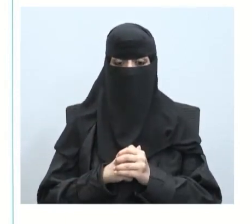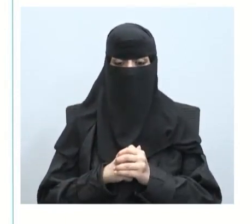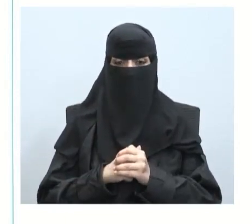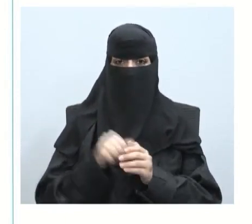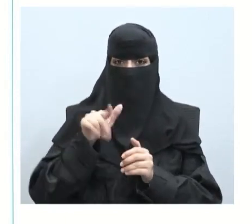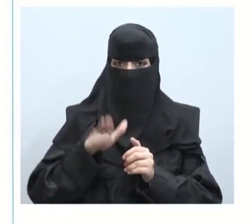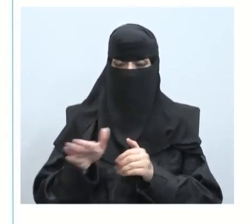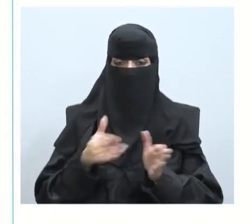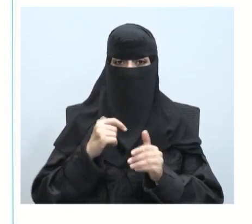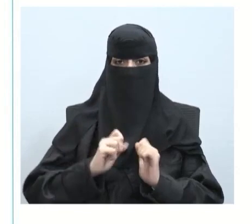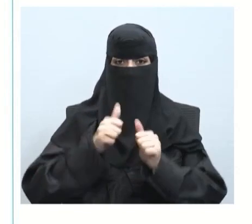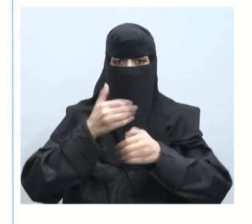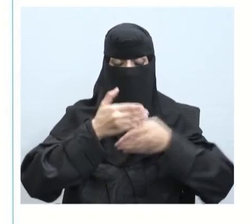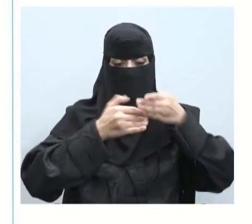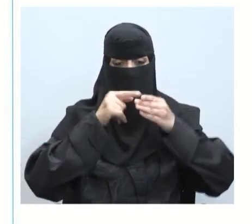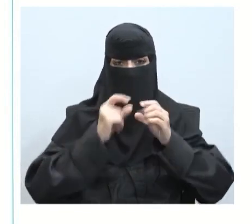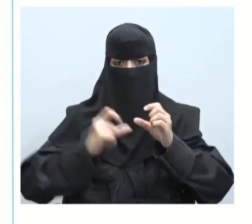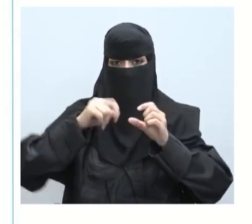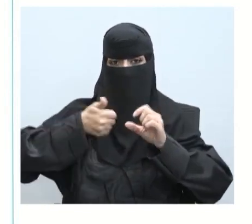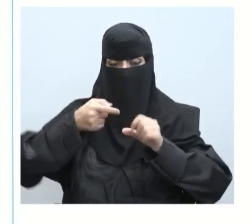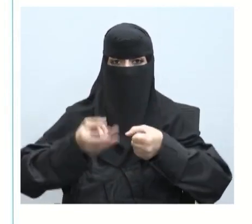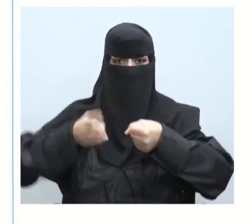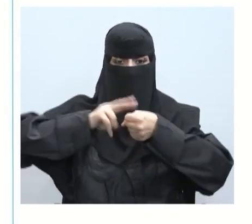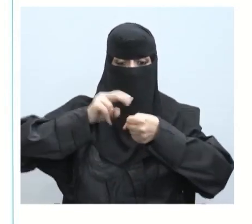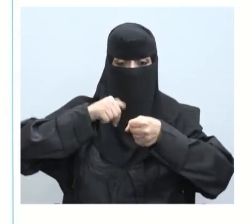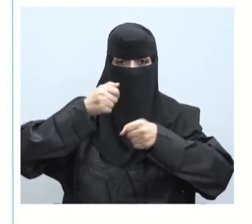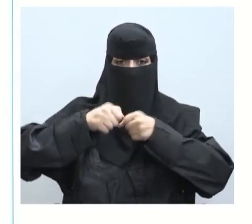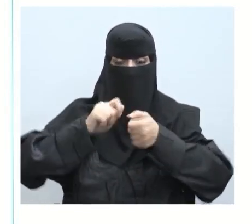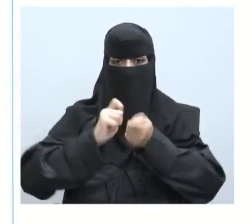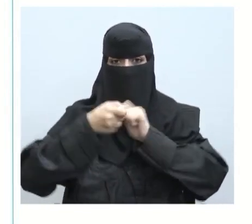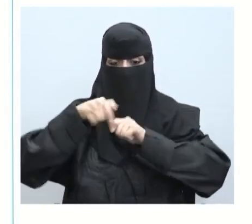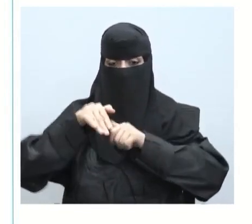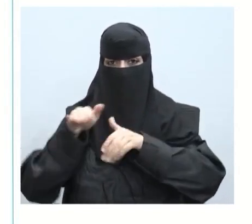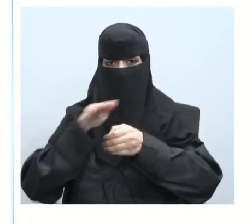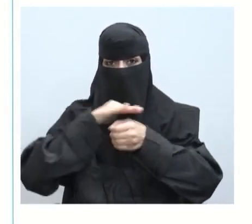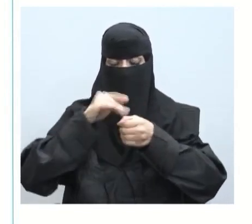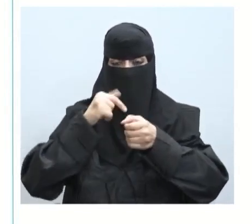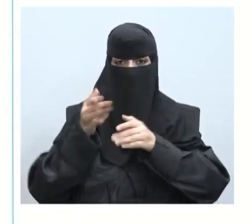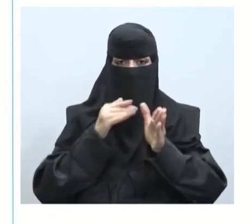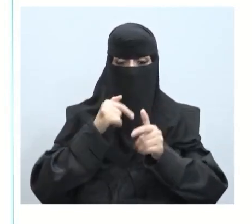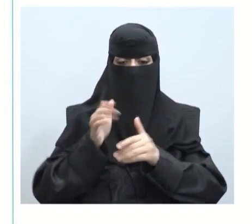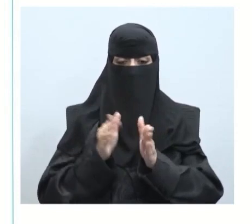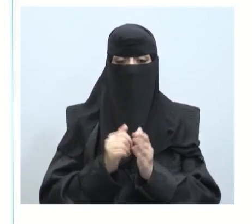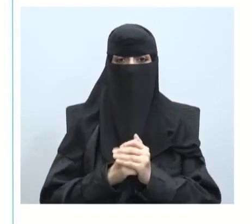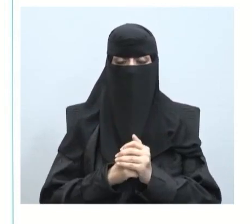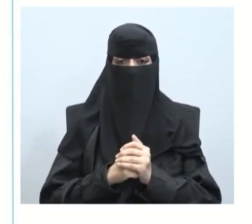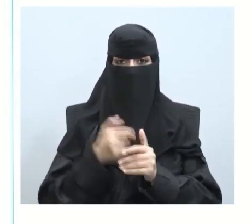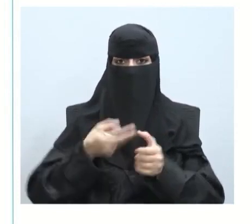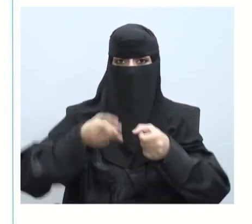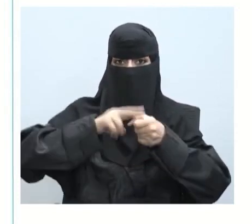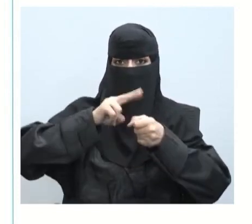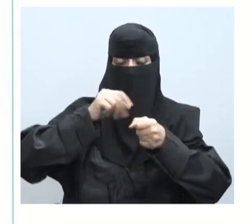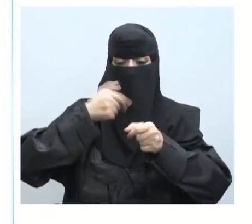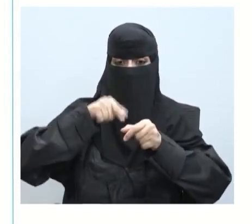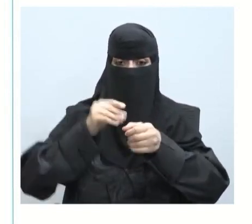أيضا قمنا بإنشاء الدالة التي تعيد تعيين المتغيرين الكام فول والجاربج دروبز في كل مرة تكون